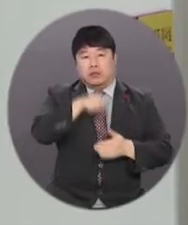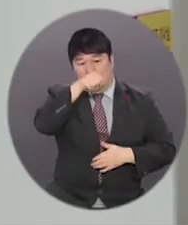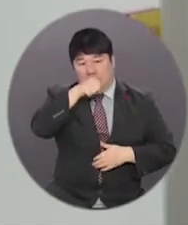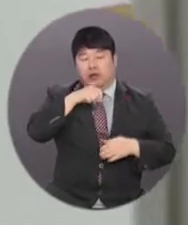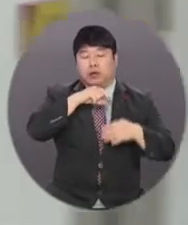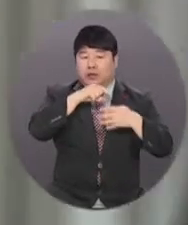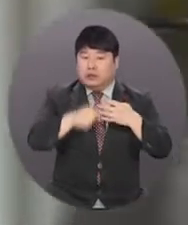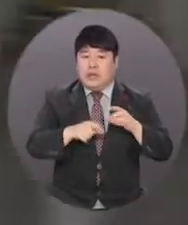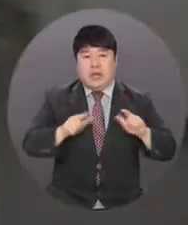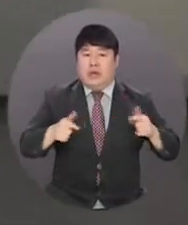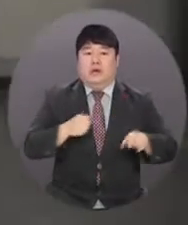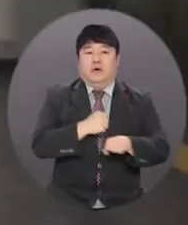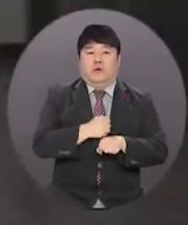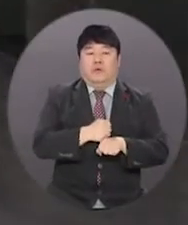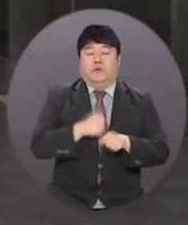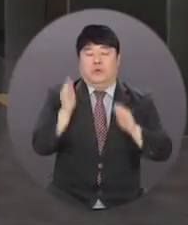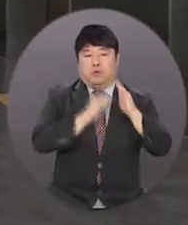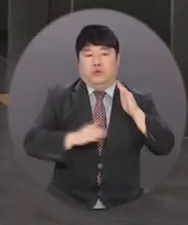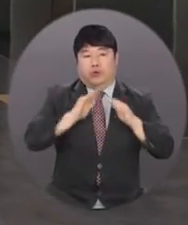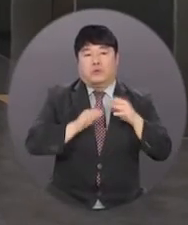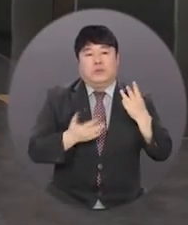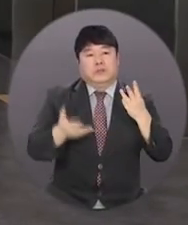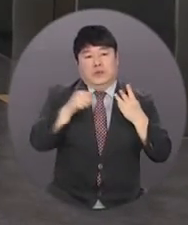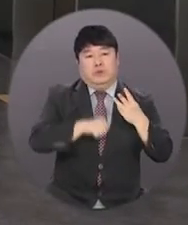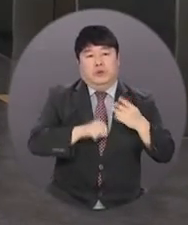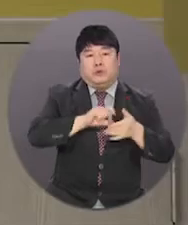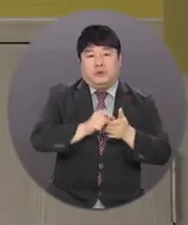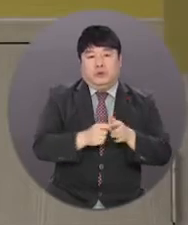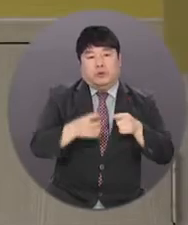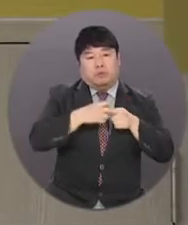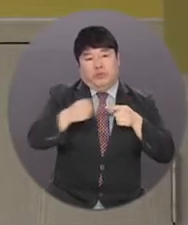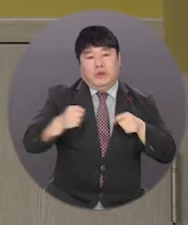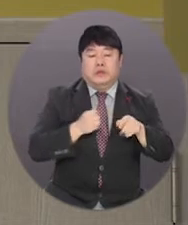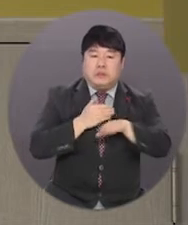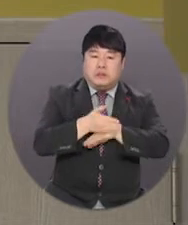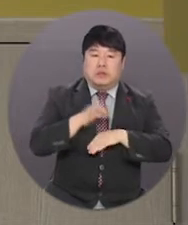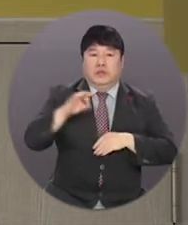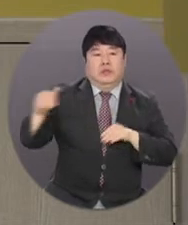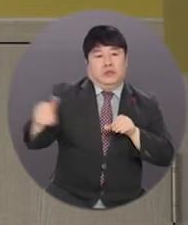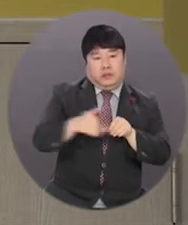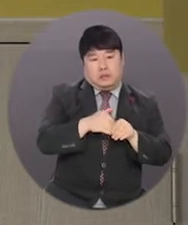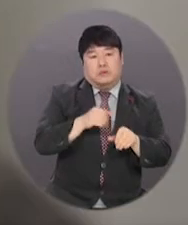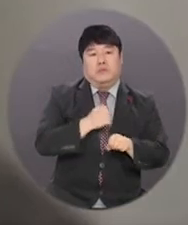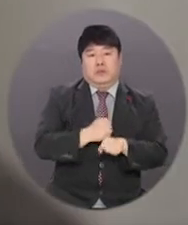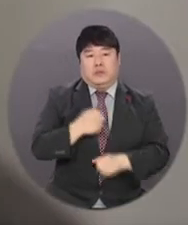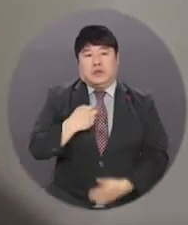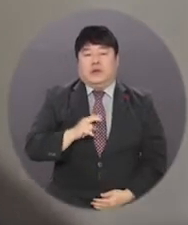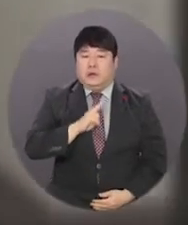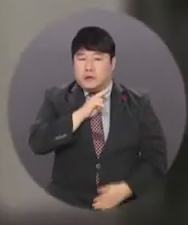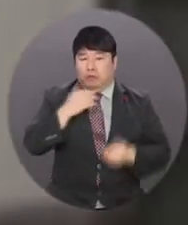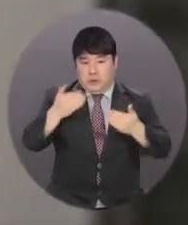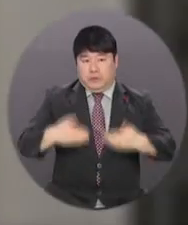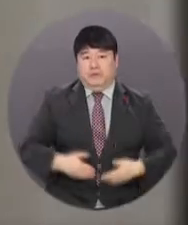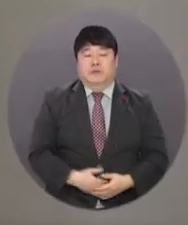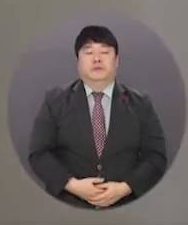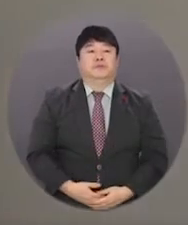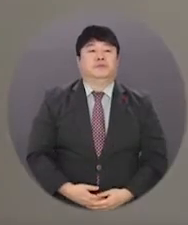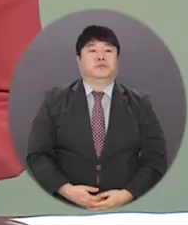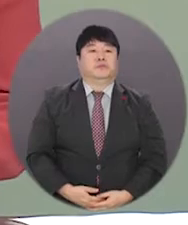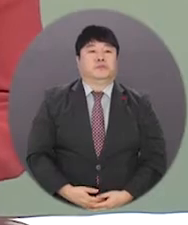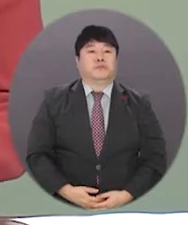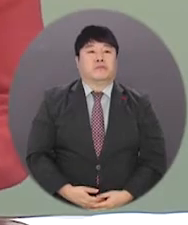않고 구단에 공금 3억 원가량을 인출했다가 뒤늦게 다시 입금한 혐의를 받고 있습니다.